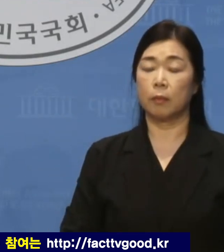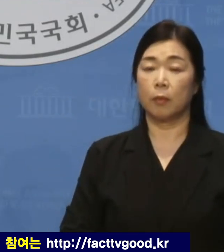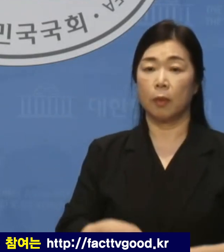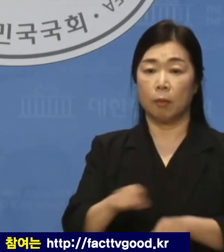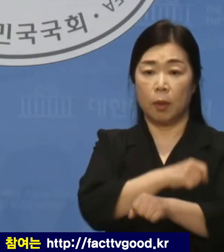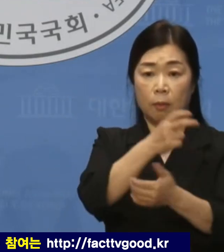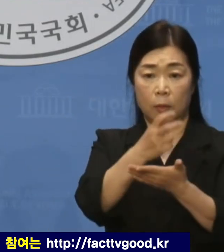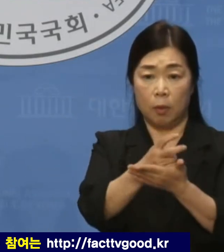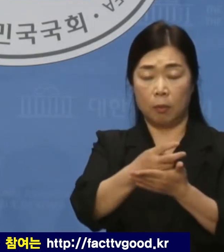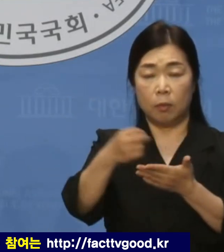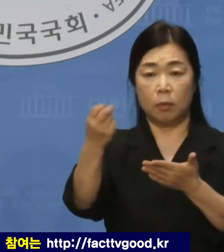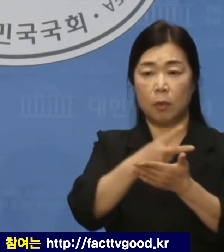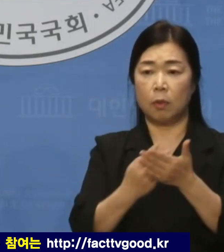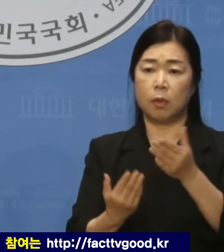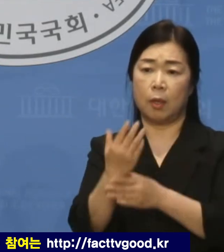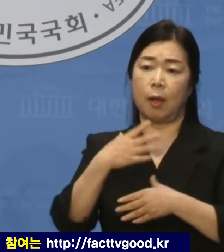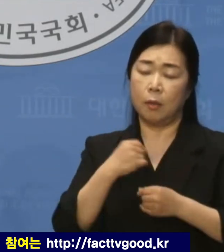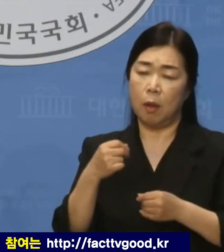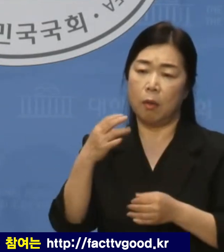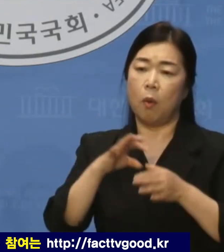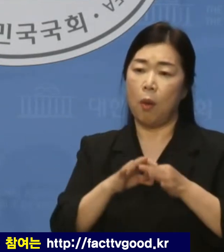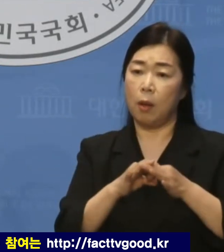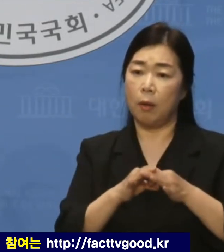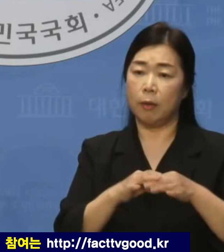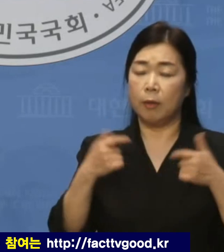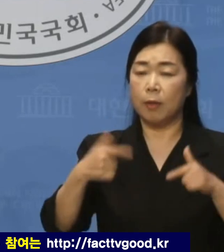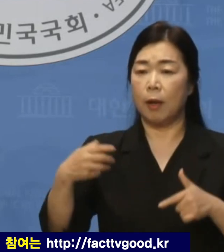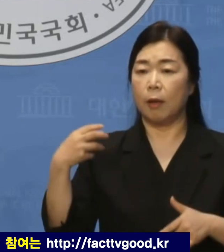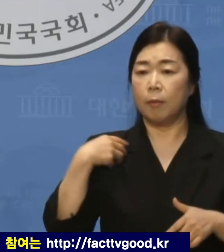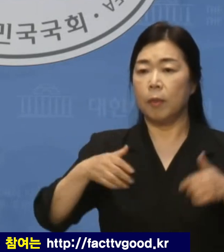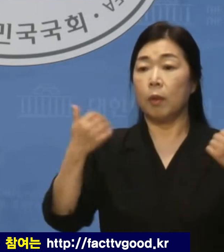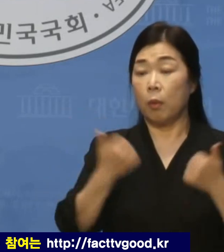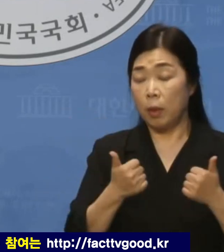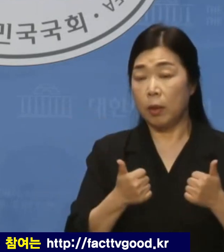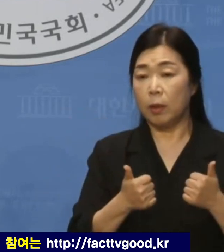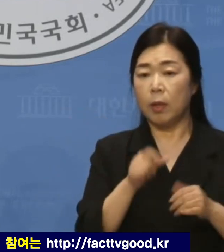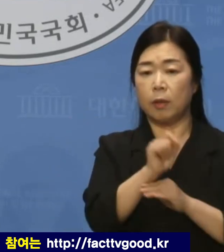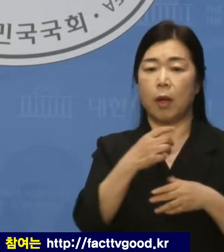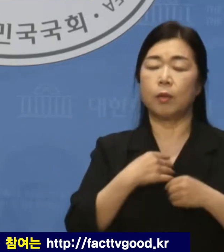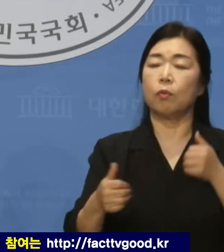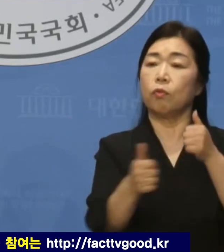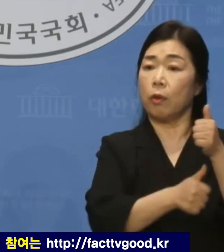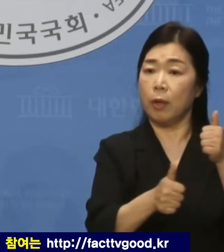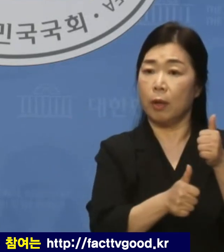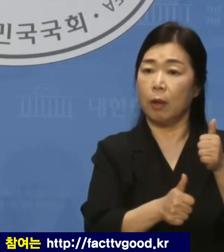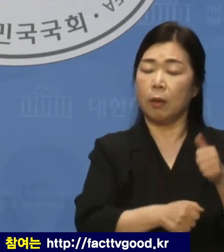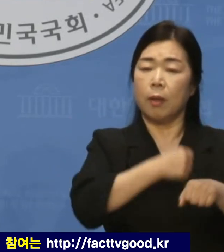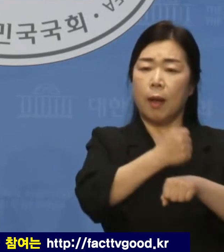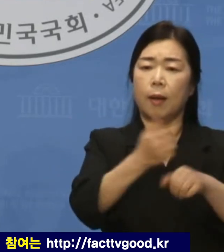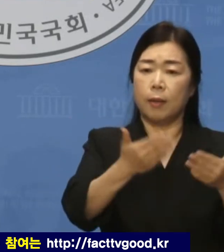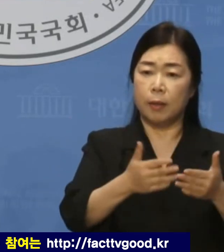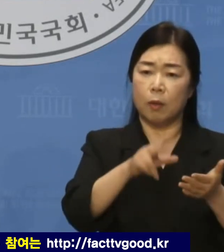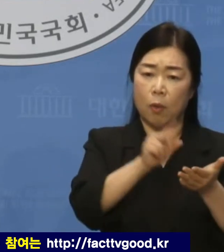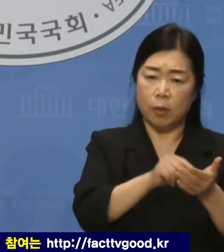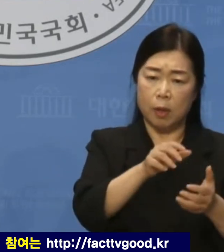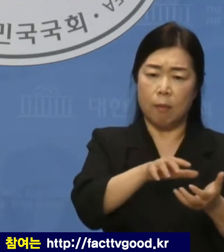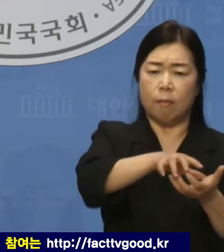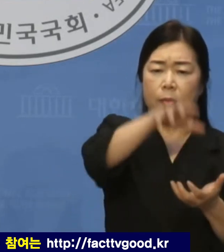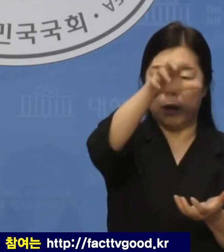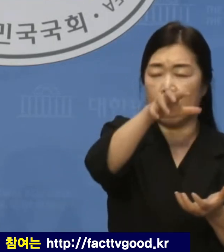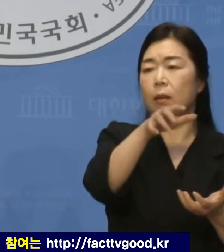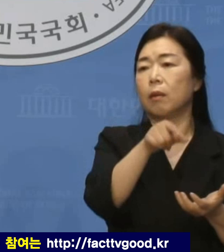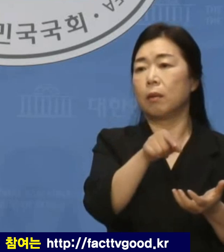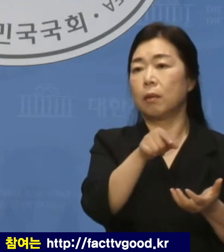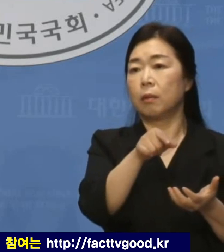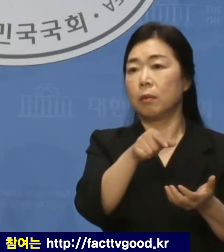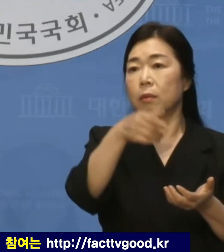참사 특별법을 비롯해서 재난안전 관련된 상임위인 행정안전위원회가 해내야 할 과제가 산적해